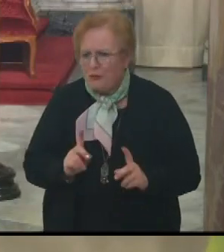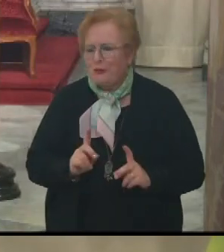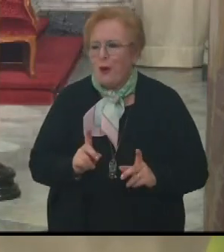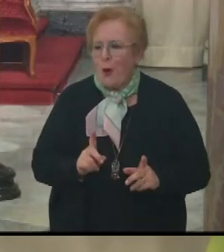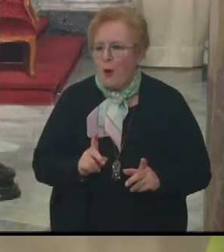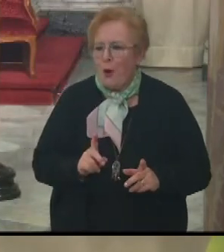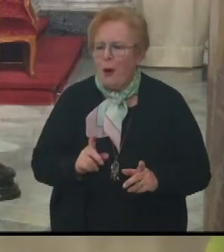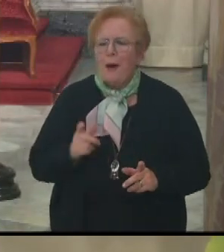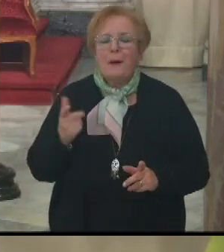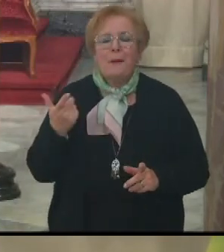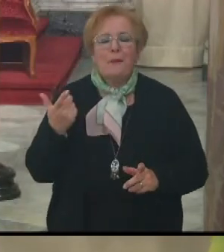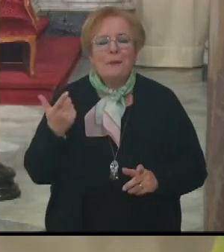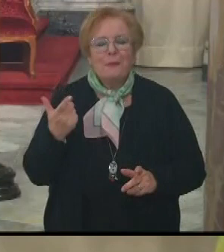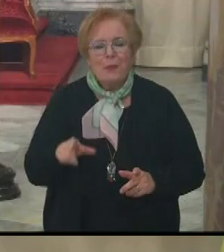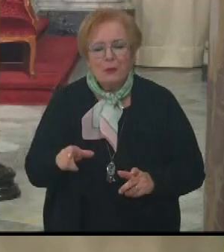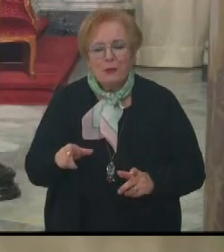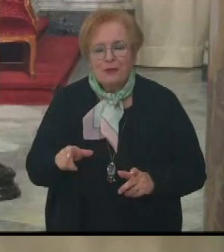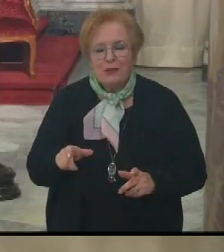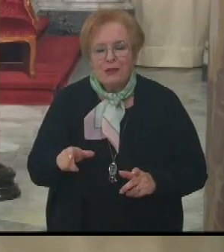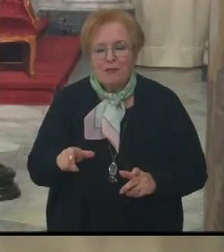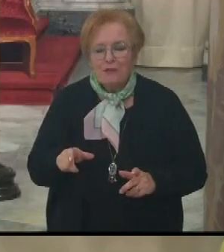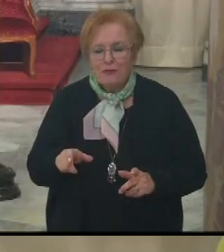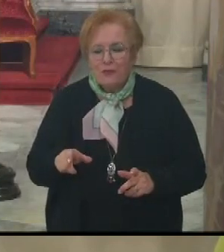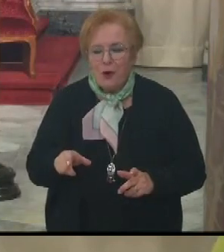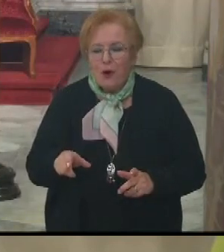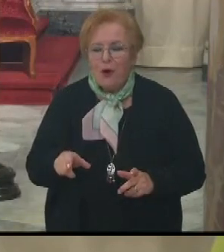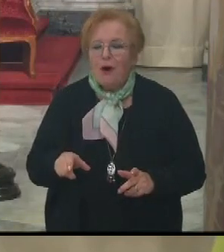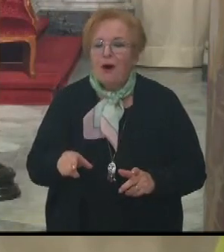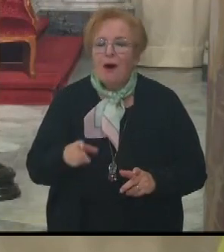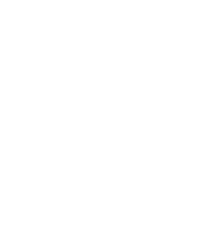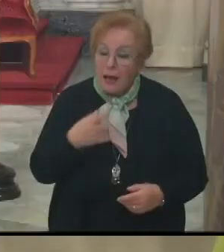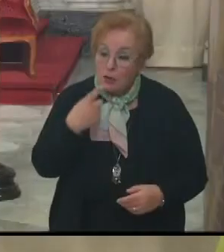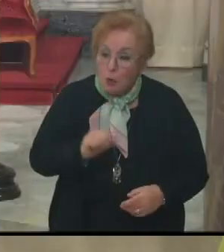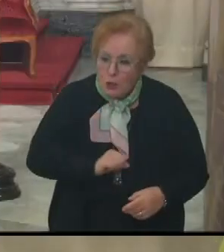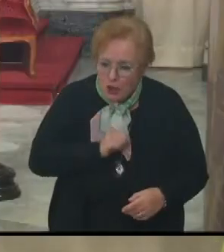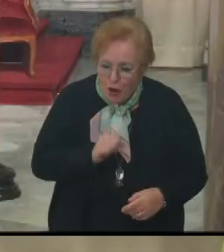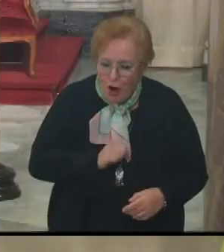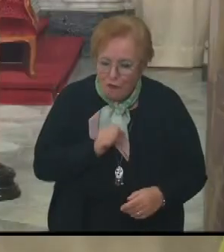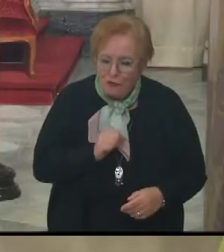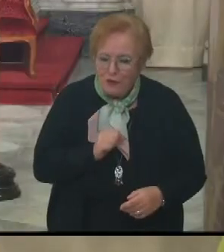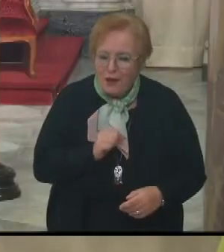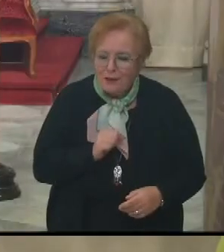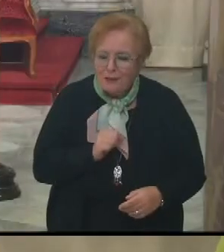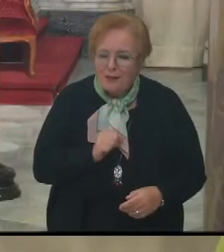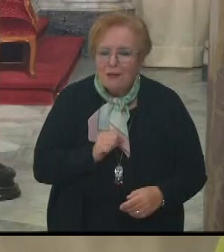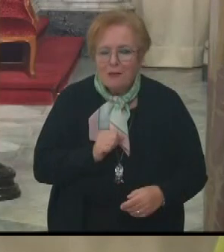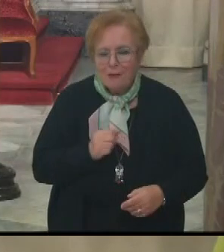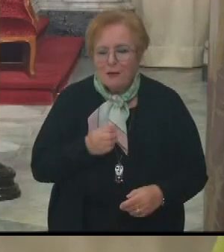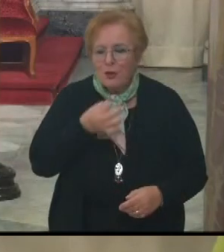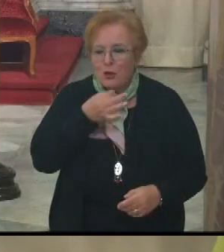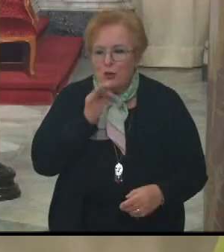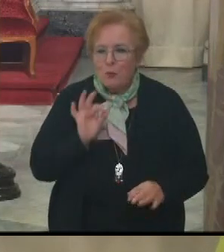ma perché tu speri attraverso la tua pazienza. Tu devi sperare